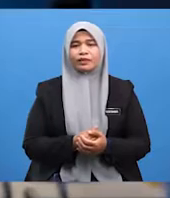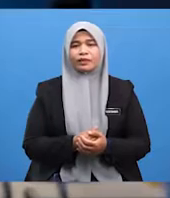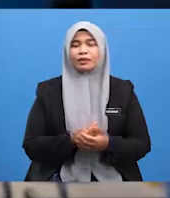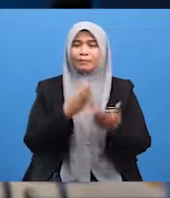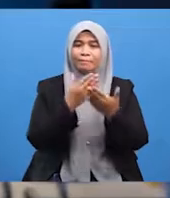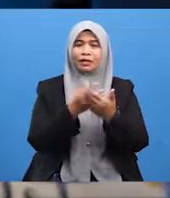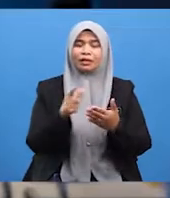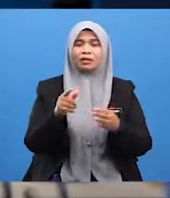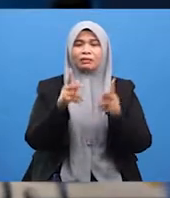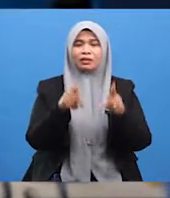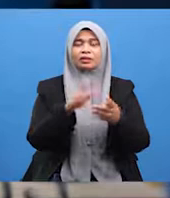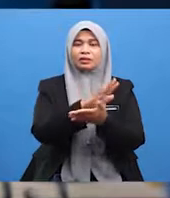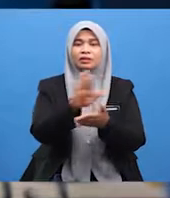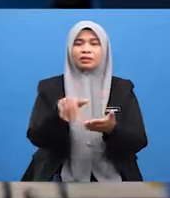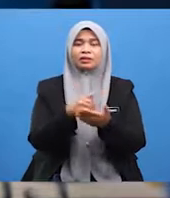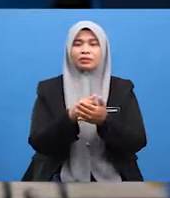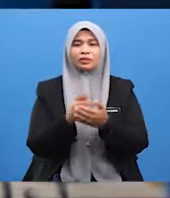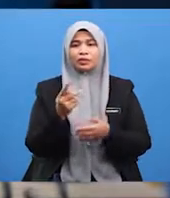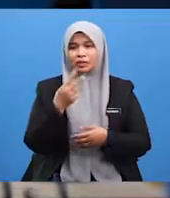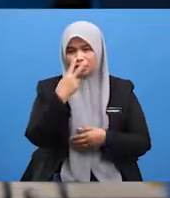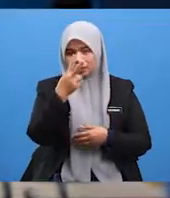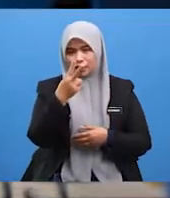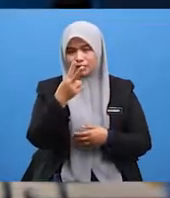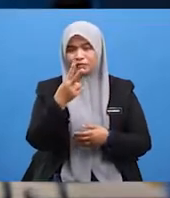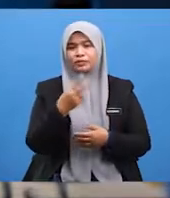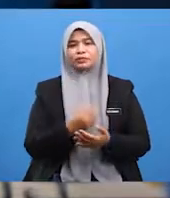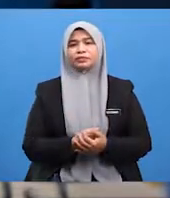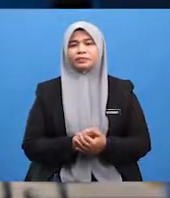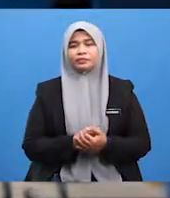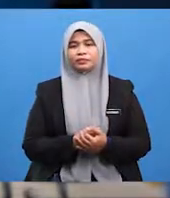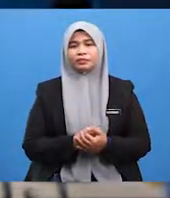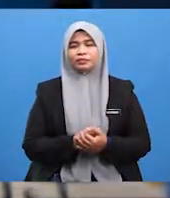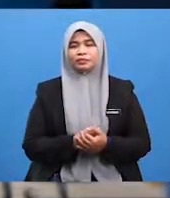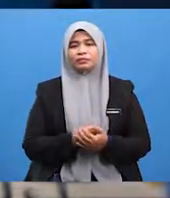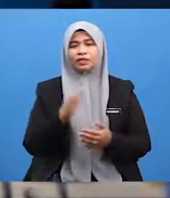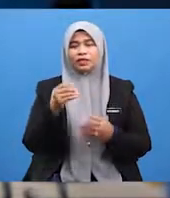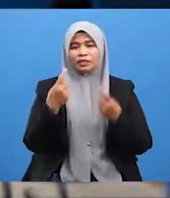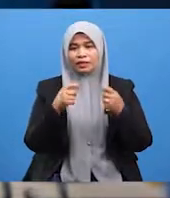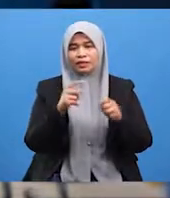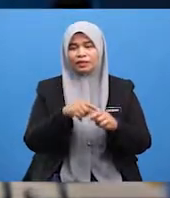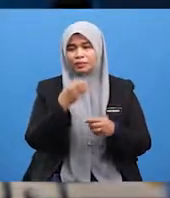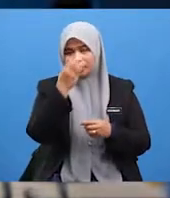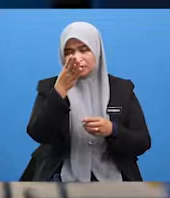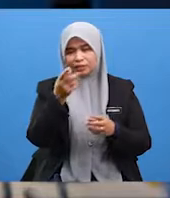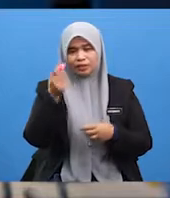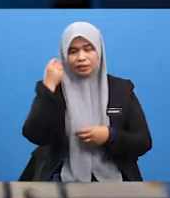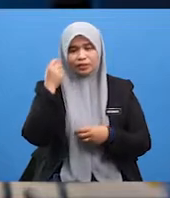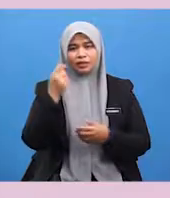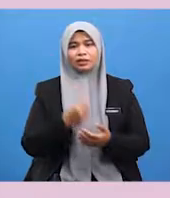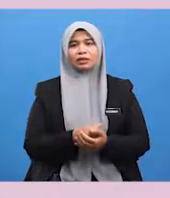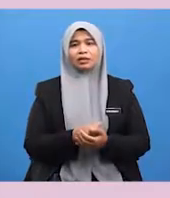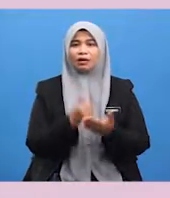Baiklah pelajar sekalian, mari kita lihat salah satu jati diri yang telah disebutkan tadi, iaitu jati